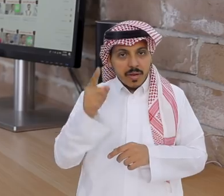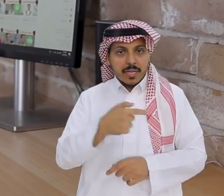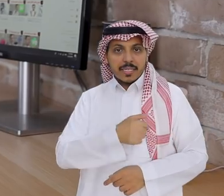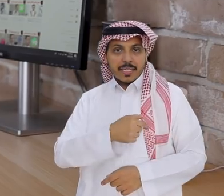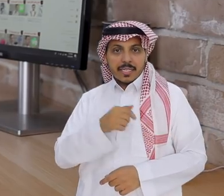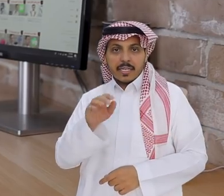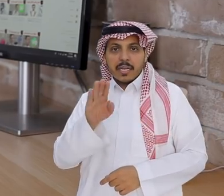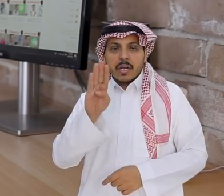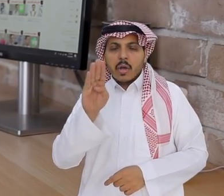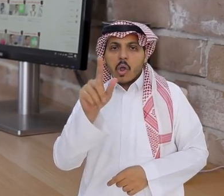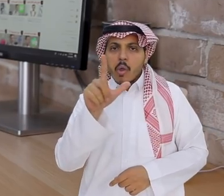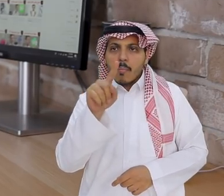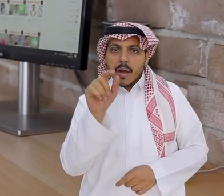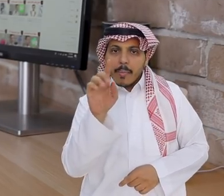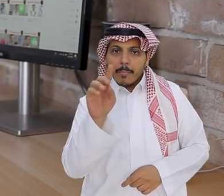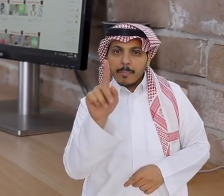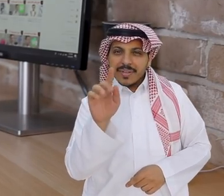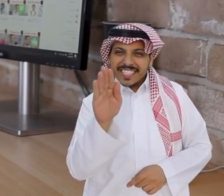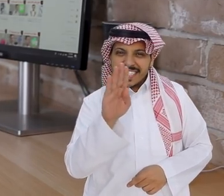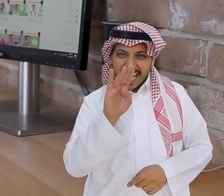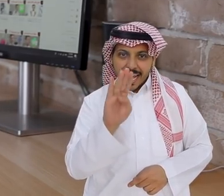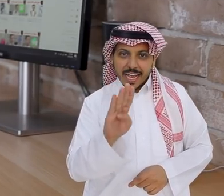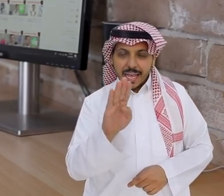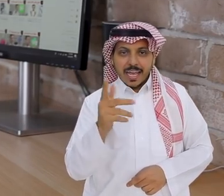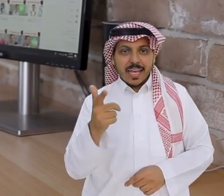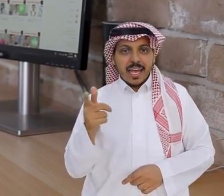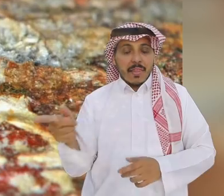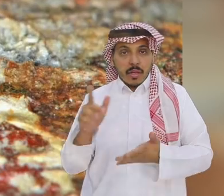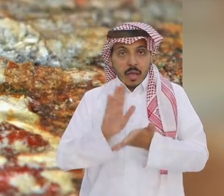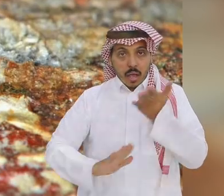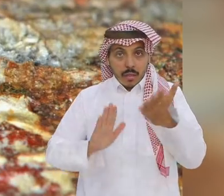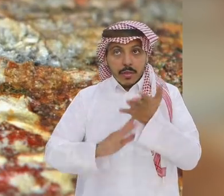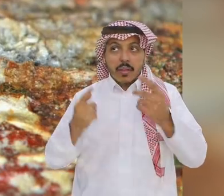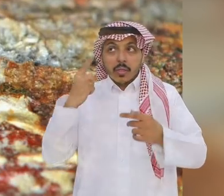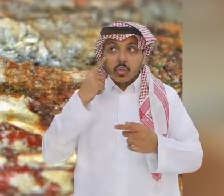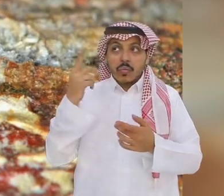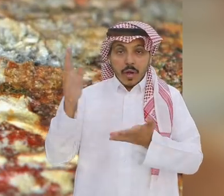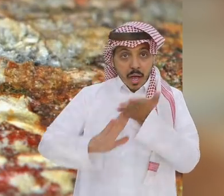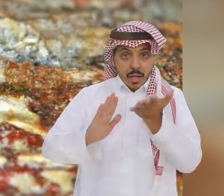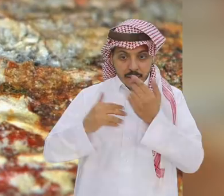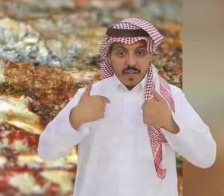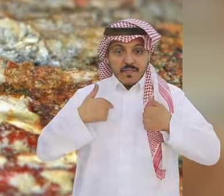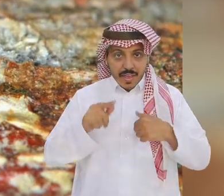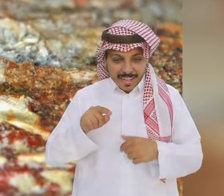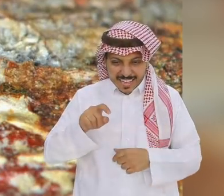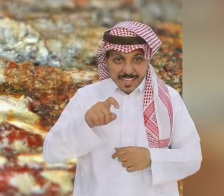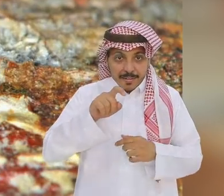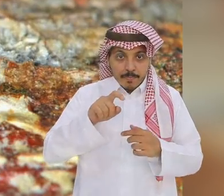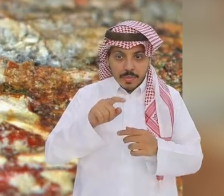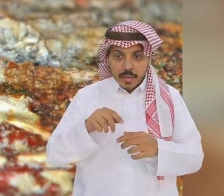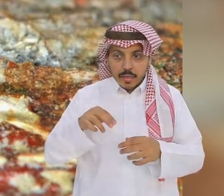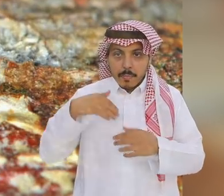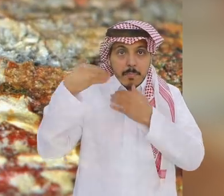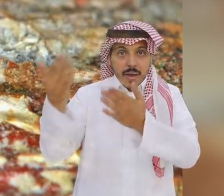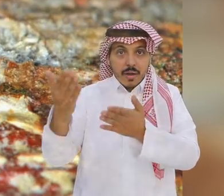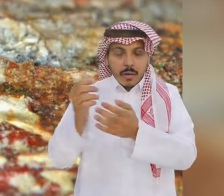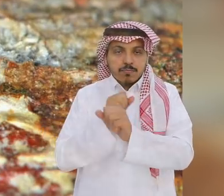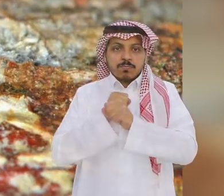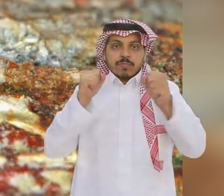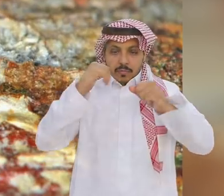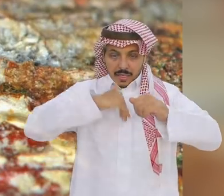معروفة باسم كولوبوبس السيلندريكا. النملة هذه لما تحس انها في خطر وتكون خارج خليتها تقدر بكل